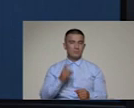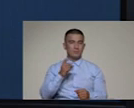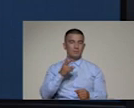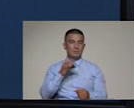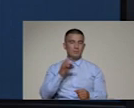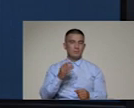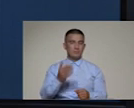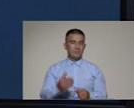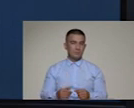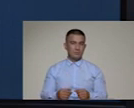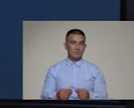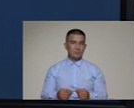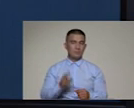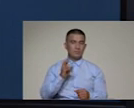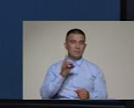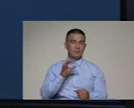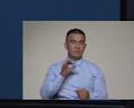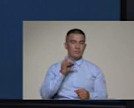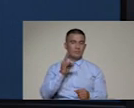xlor, brom,